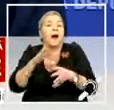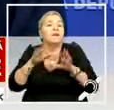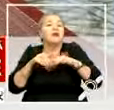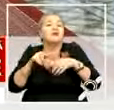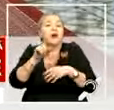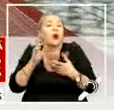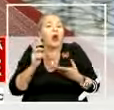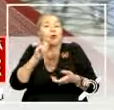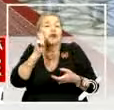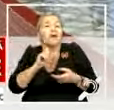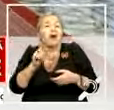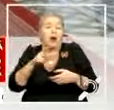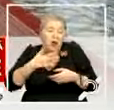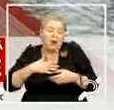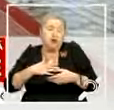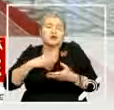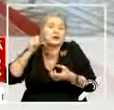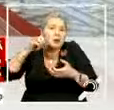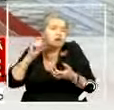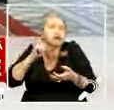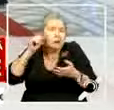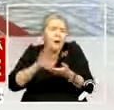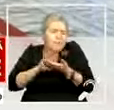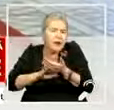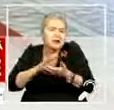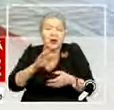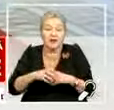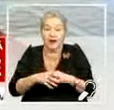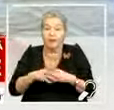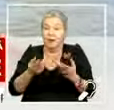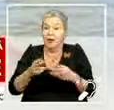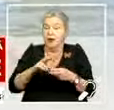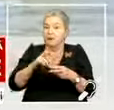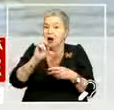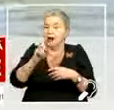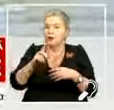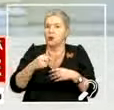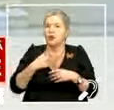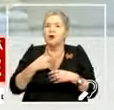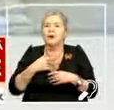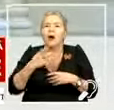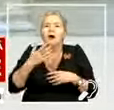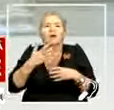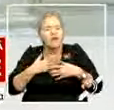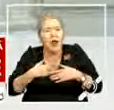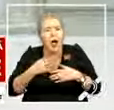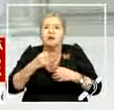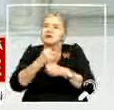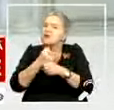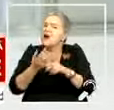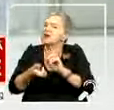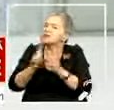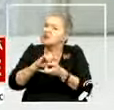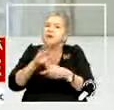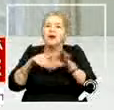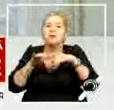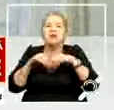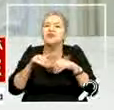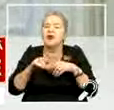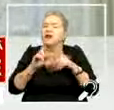minister. Dimpotrivă, a plusat, potrivit surselor noastre, liderul Uniunii cu un schimb de ministere, dacă tot vor